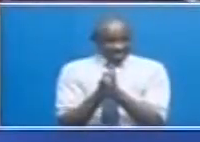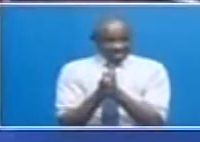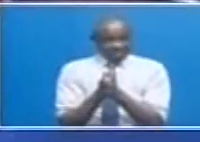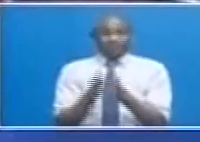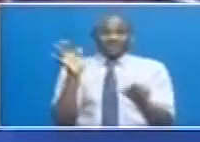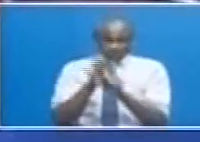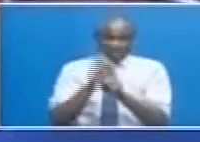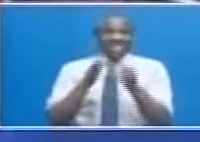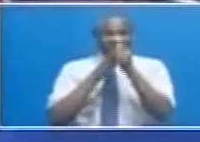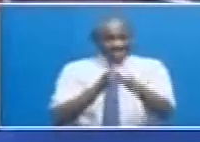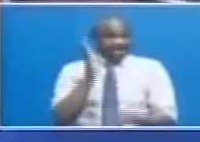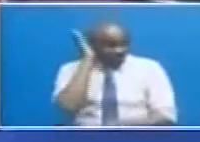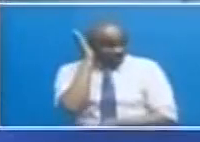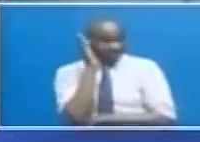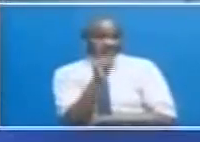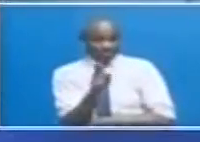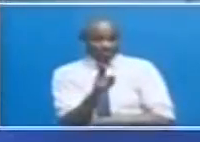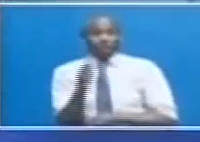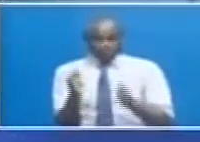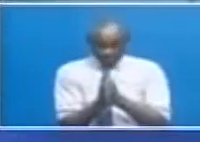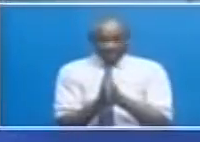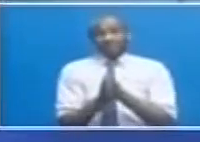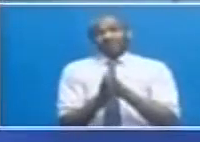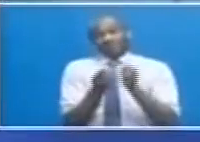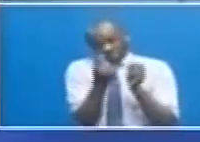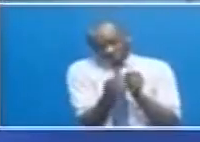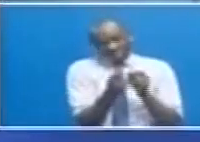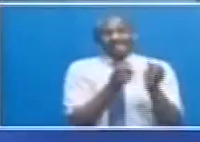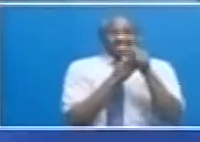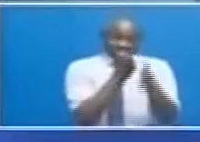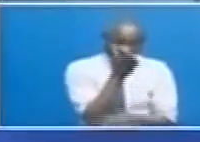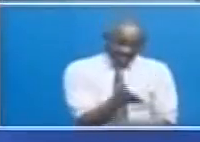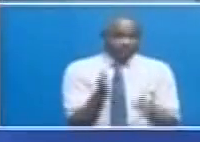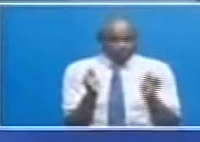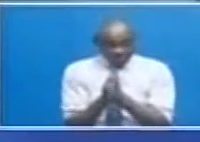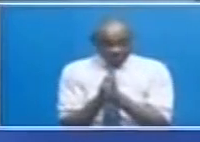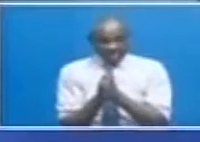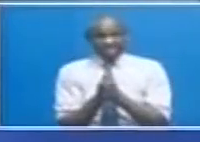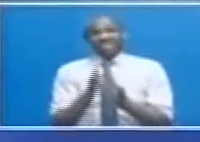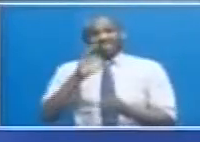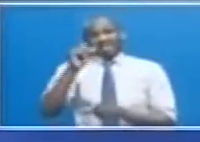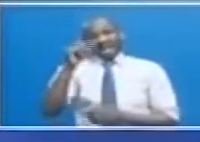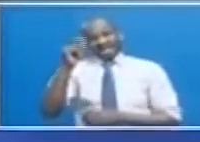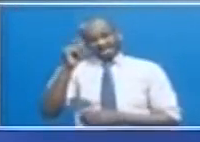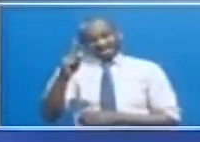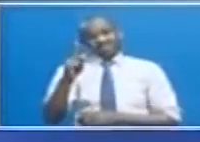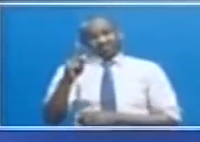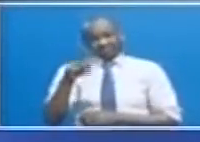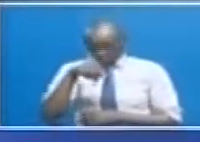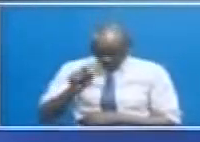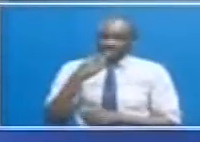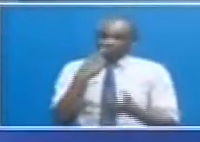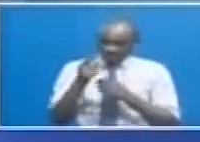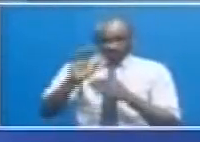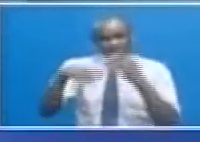majority leader ambao ni Ndwale, pamoja na minority leader, pamoja na clerk of the National Assembly, tukiwa